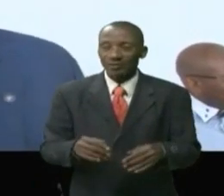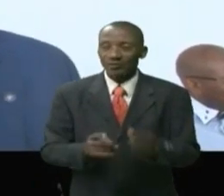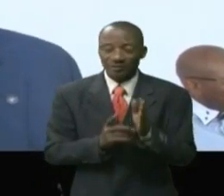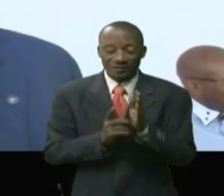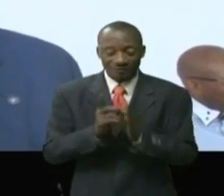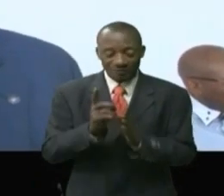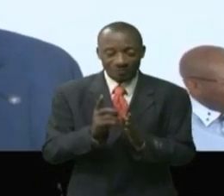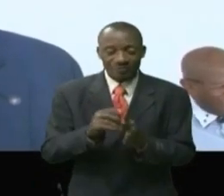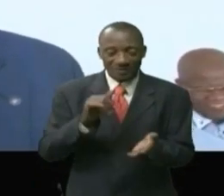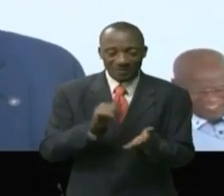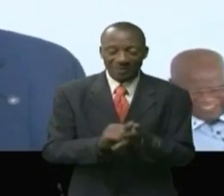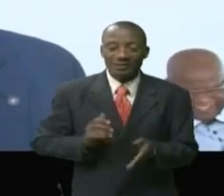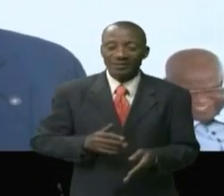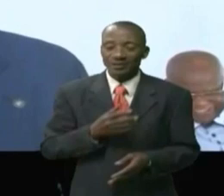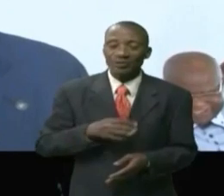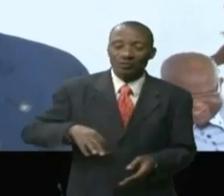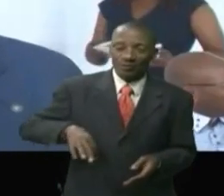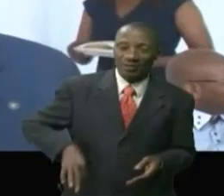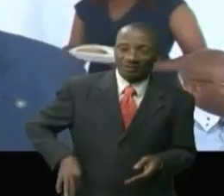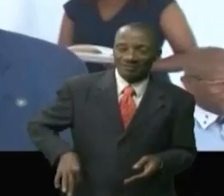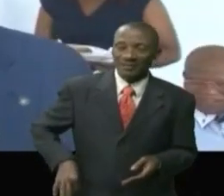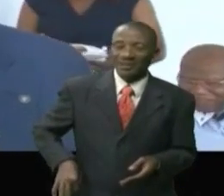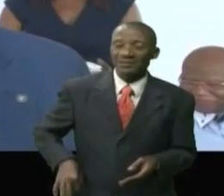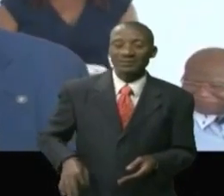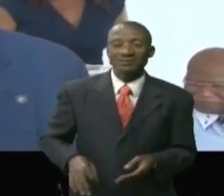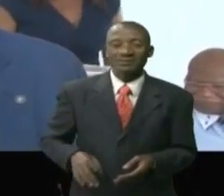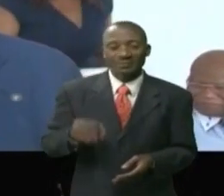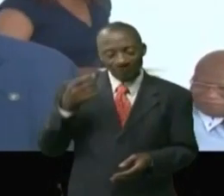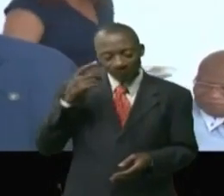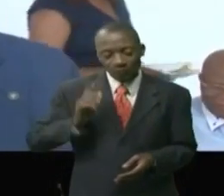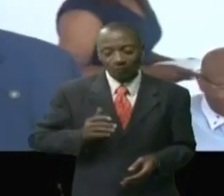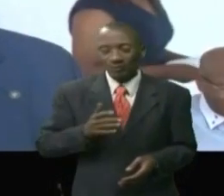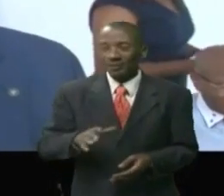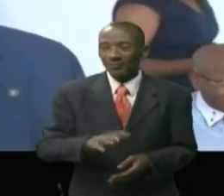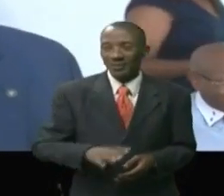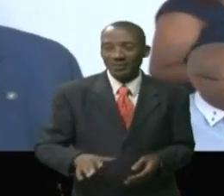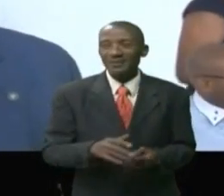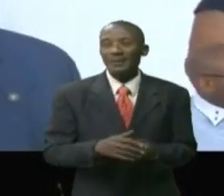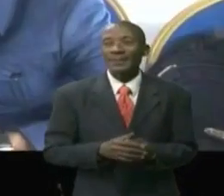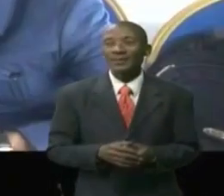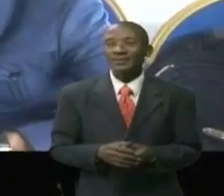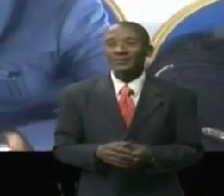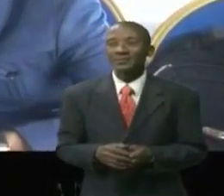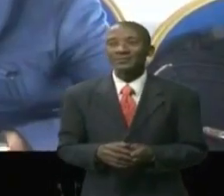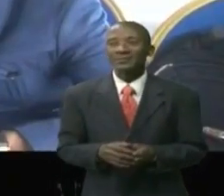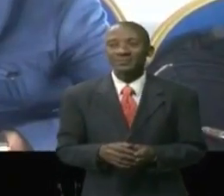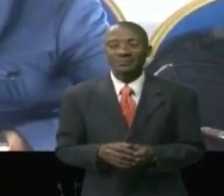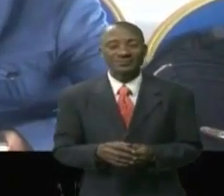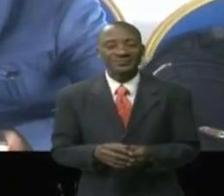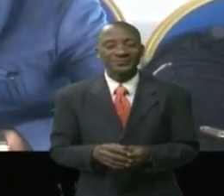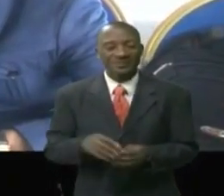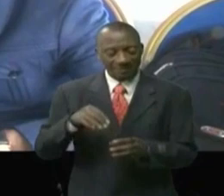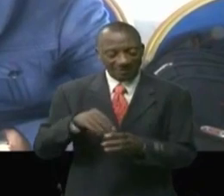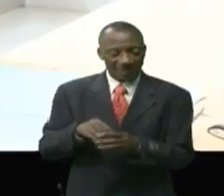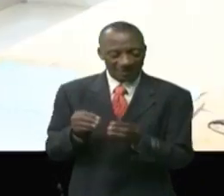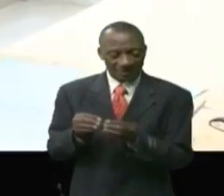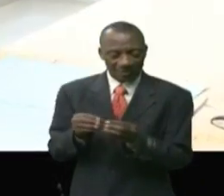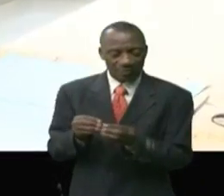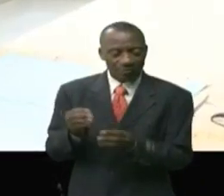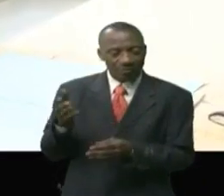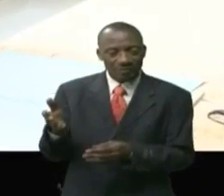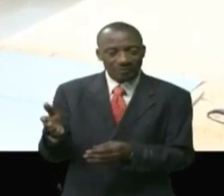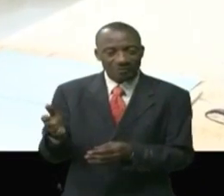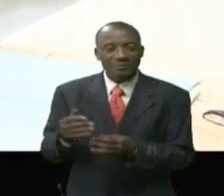meilleure prise en compte des besoins de fondamentaux des plus pauvres que ça soit prise en compte par les déput au cours de C atelier d'analyse